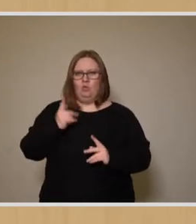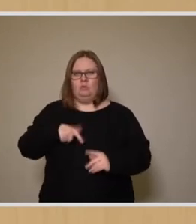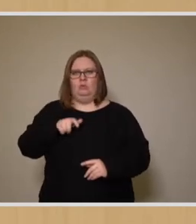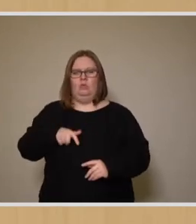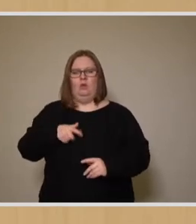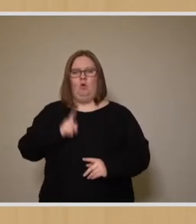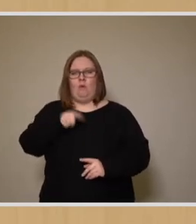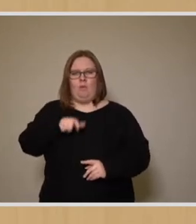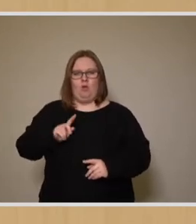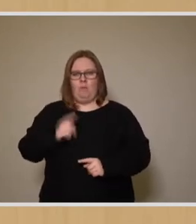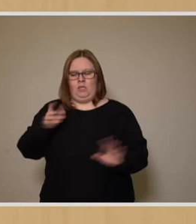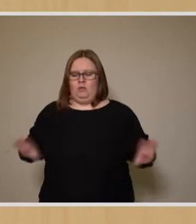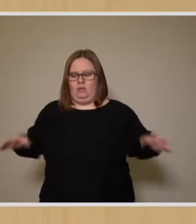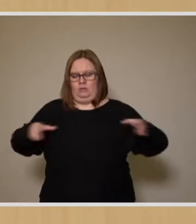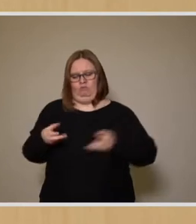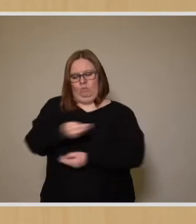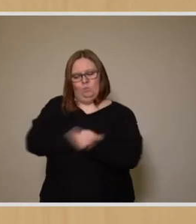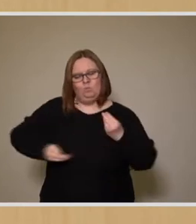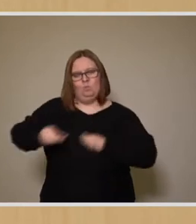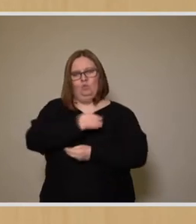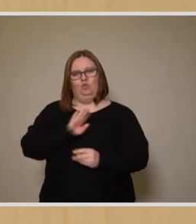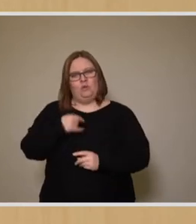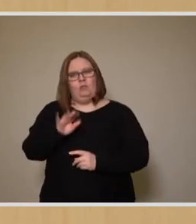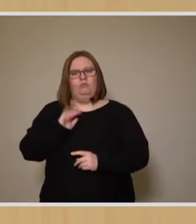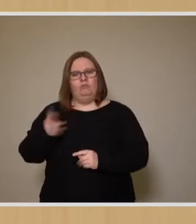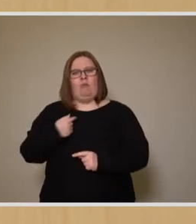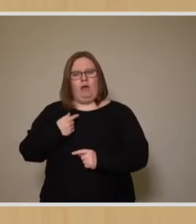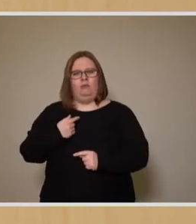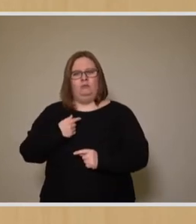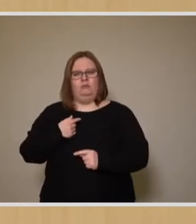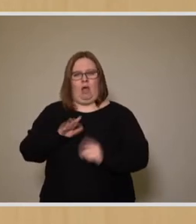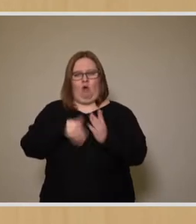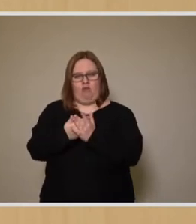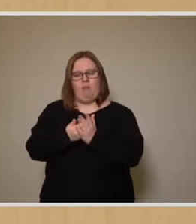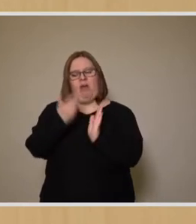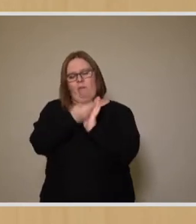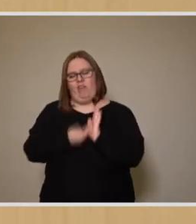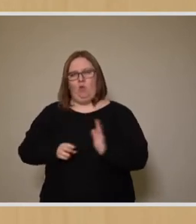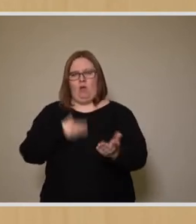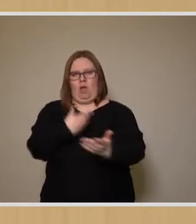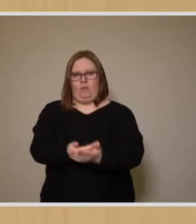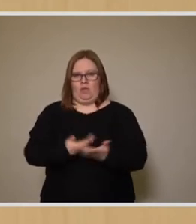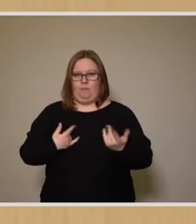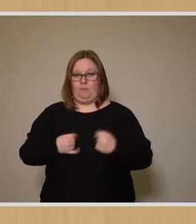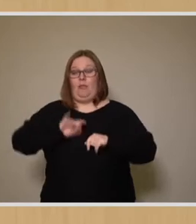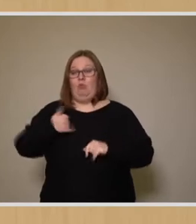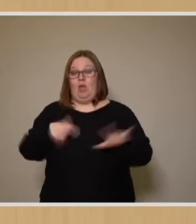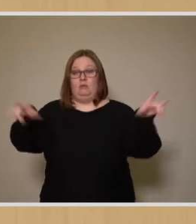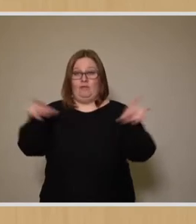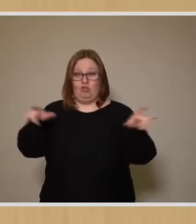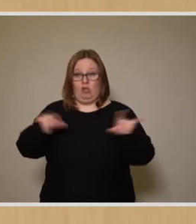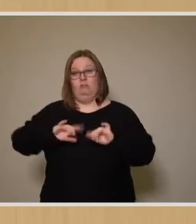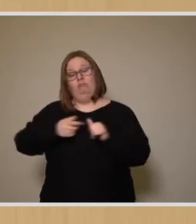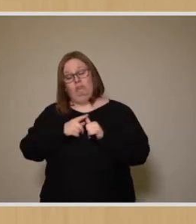dem Oberbürgermeister eine Empfehlung zu einem Vorhaben abzugeben. Es wird also bei einer Veranstaltung erstmal die aktuelle